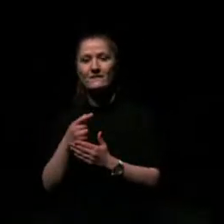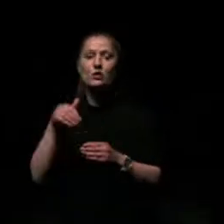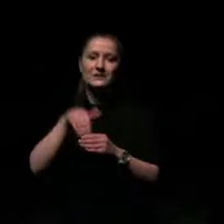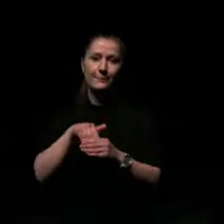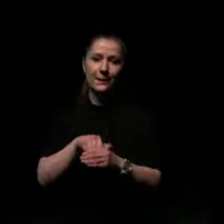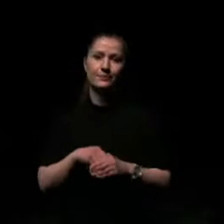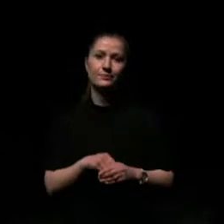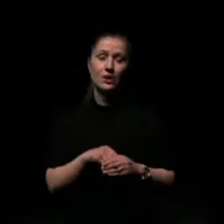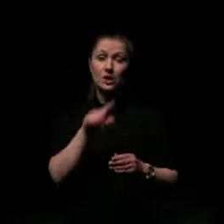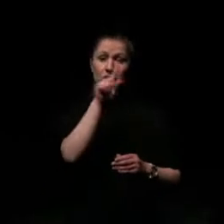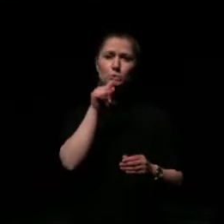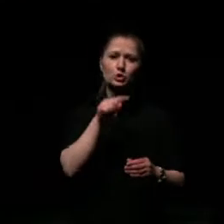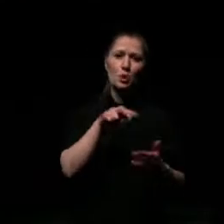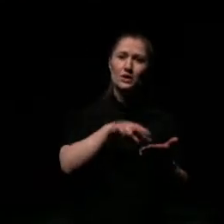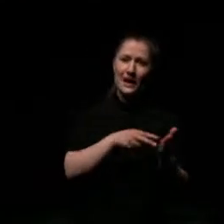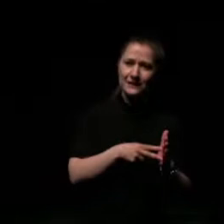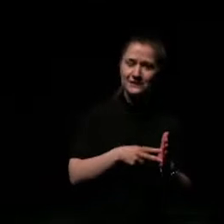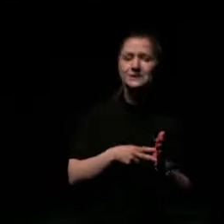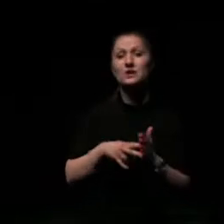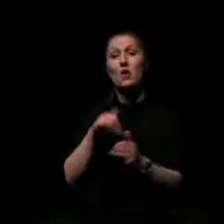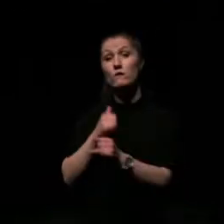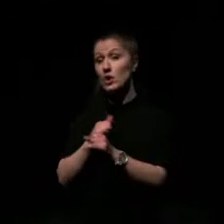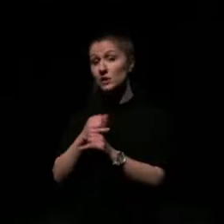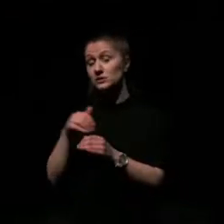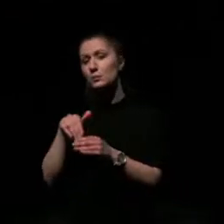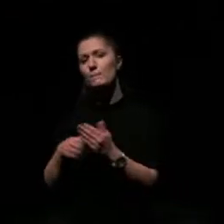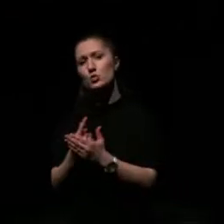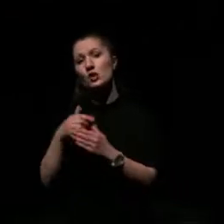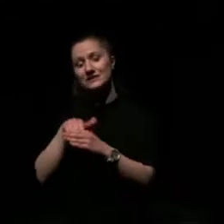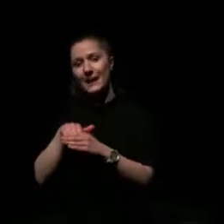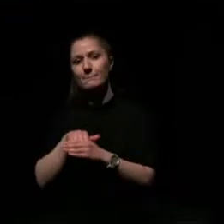dere har, enten tekniske eller om hvordan man stemmer, finner dere på